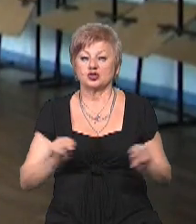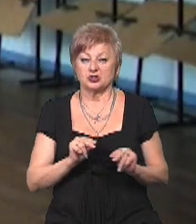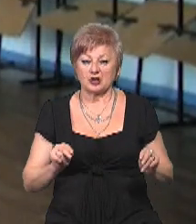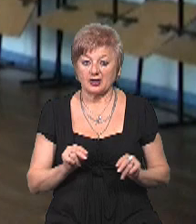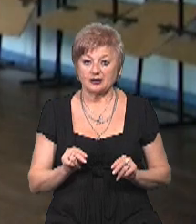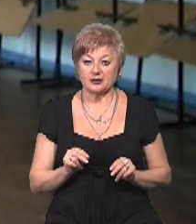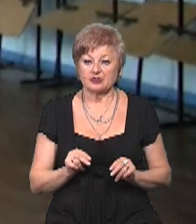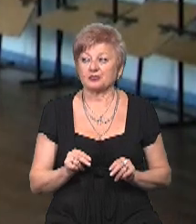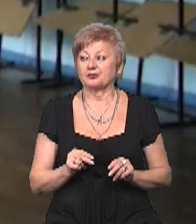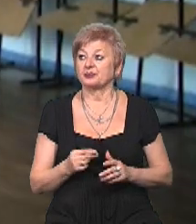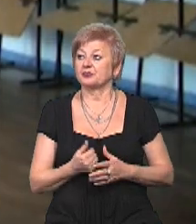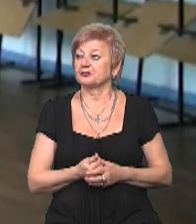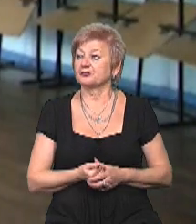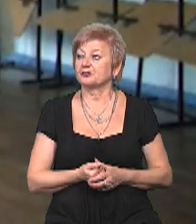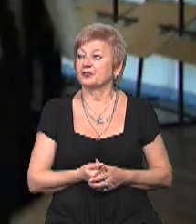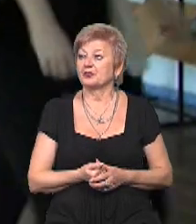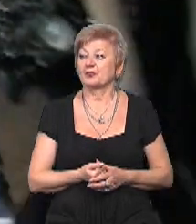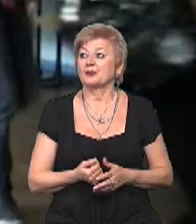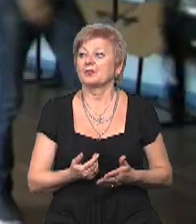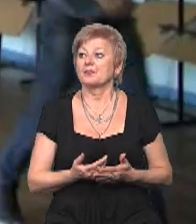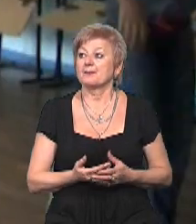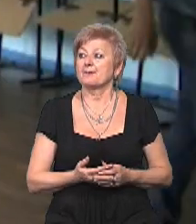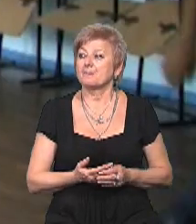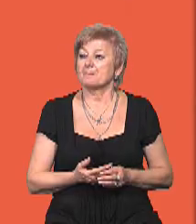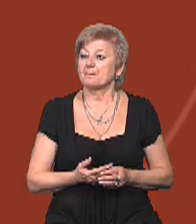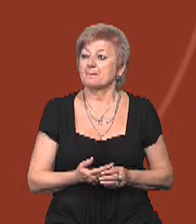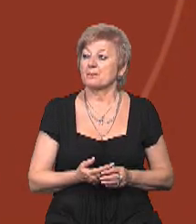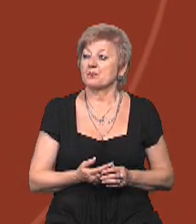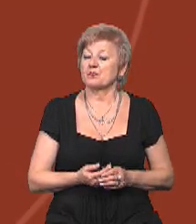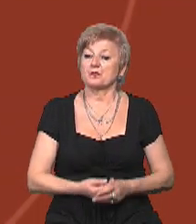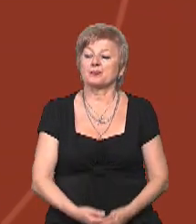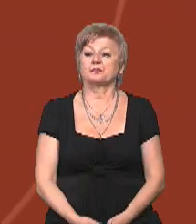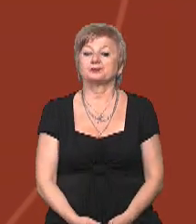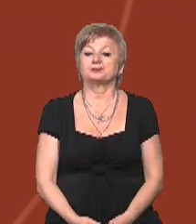різними життєвими умовами, якщо хтось піде, у мене є ким замінити.